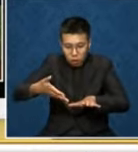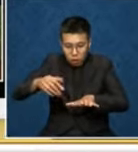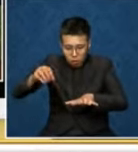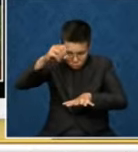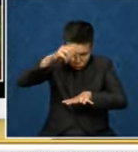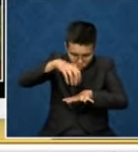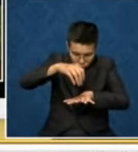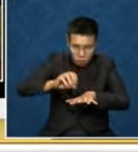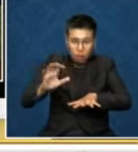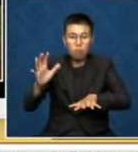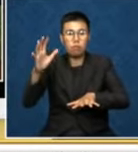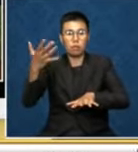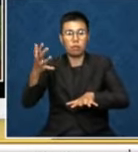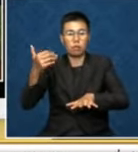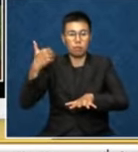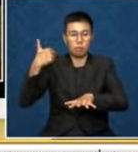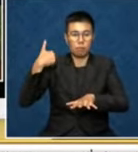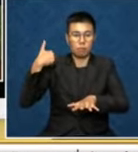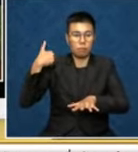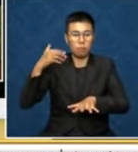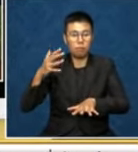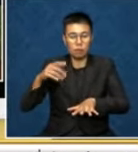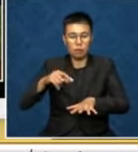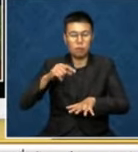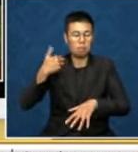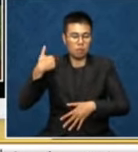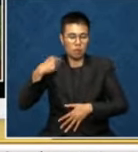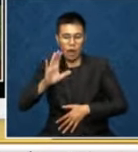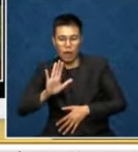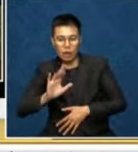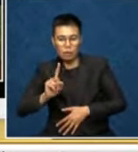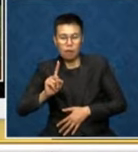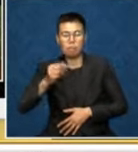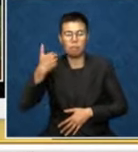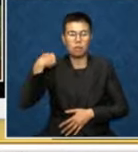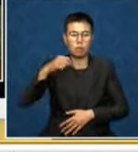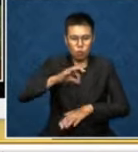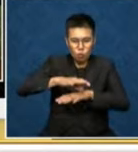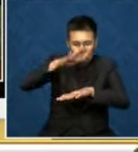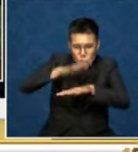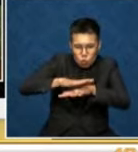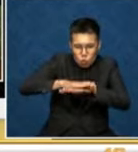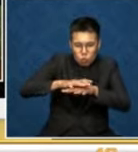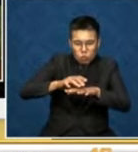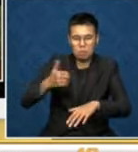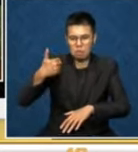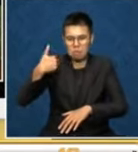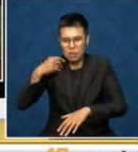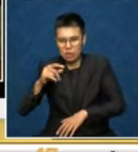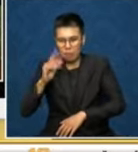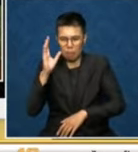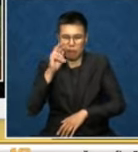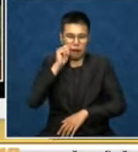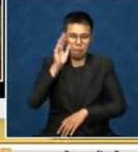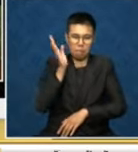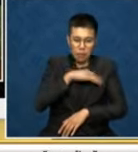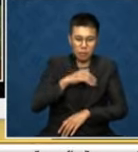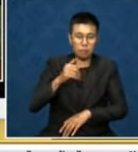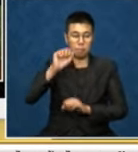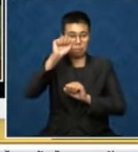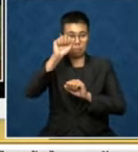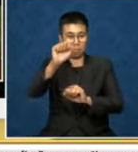มีกลิ่นมียุงเกิดแหล่งเพาะพันธุ์เชื้อโรคนะครับก็อยากฝากท่านประธานไปยังหน่วยงานราชการนะครับช่วยดูแลประชาชนเรื่องการ